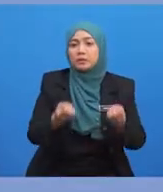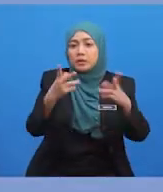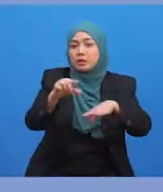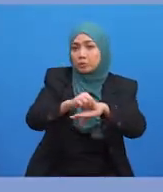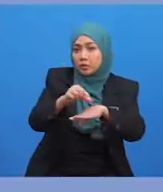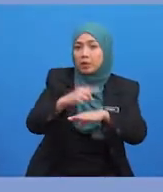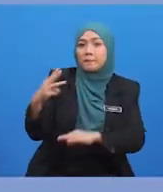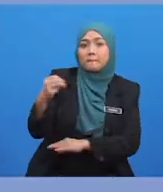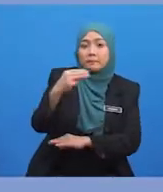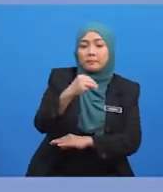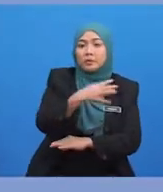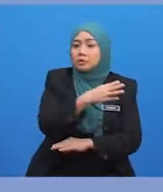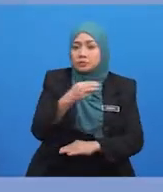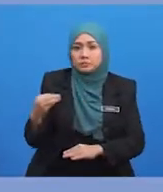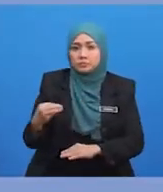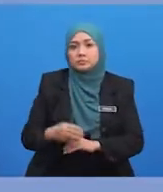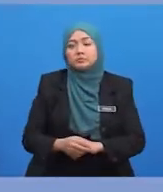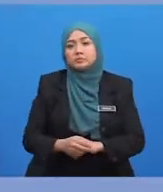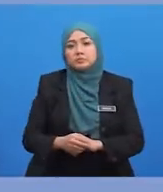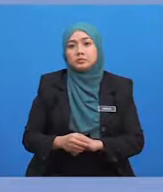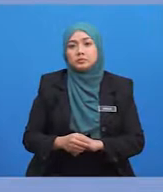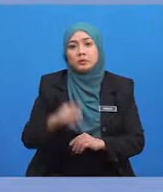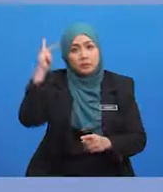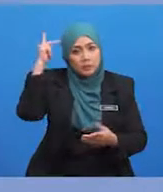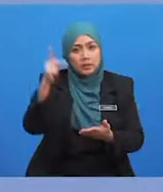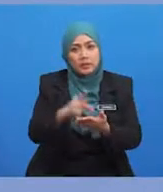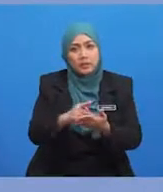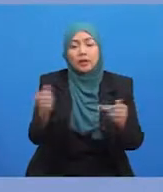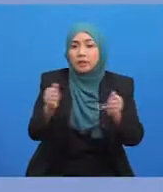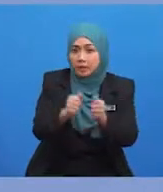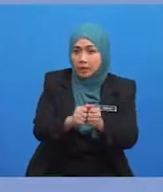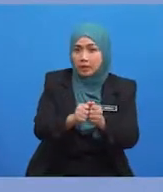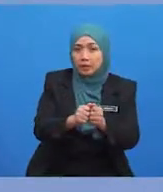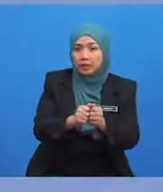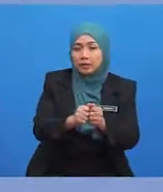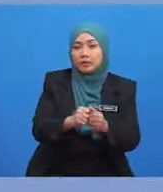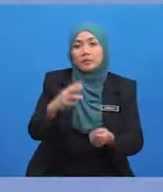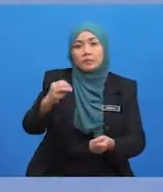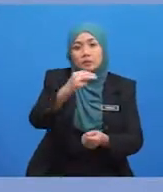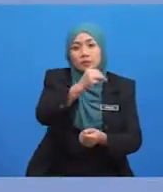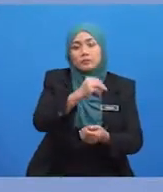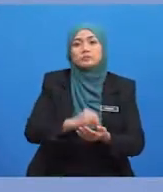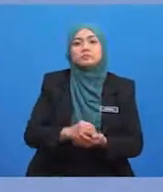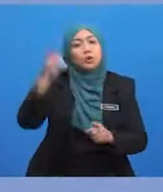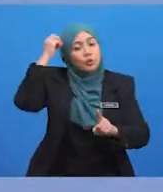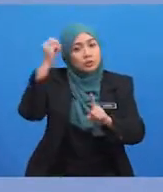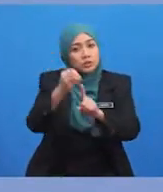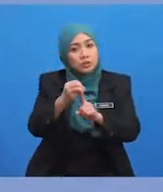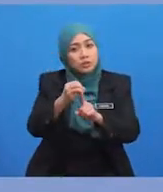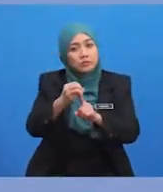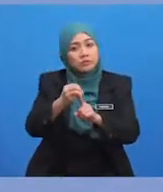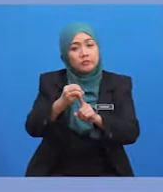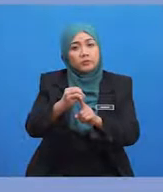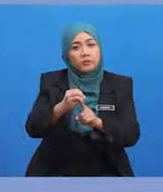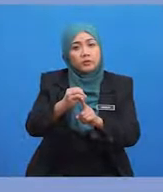Terdapat beberapa objektif pembelajaran yang perlu murid kuasai pada hari ini berkaitan dengan tajuk